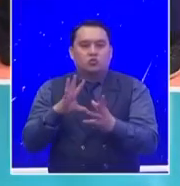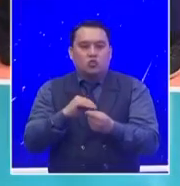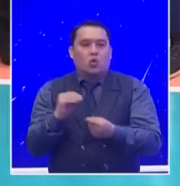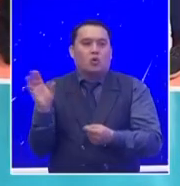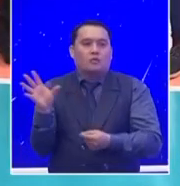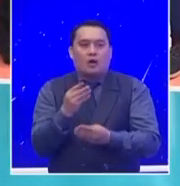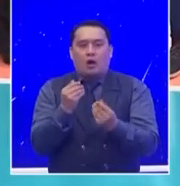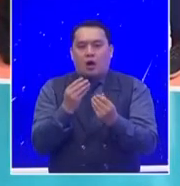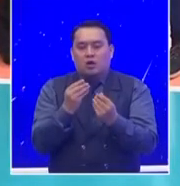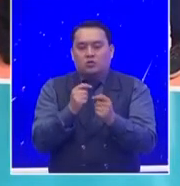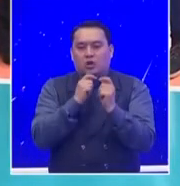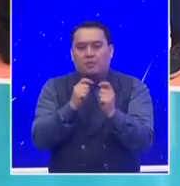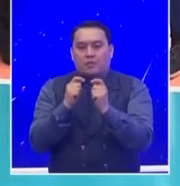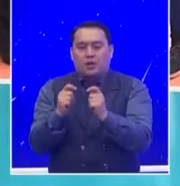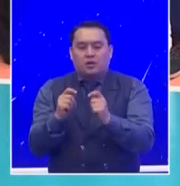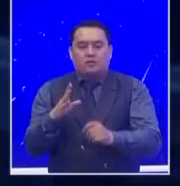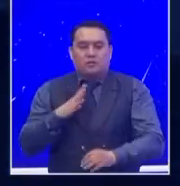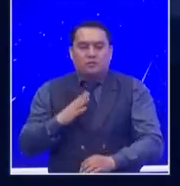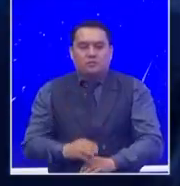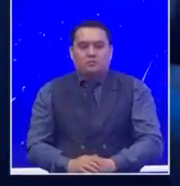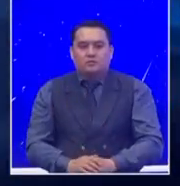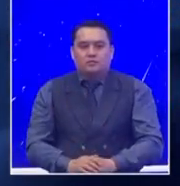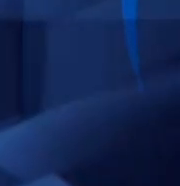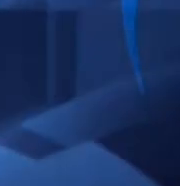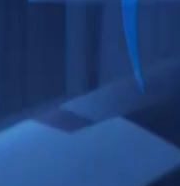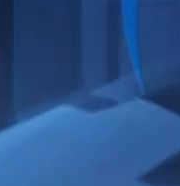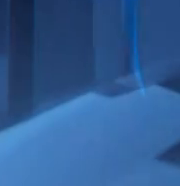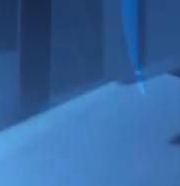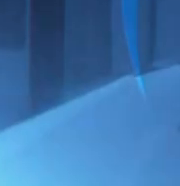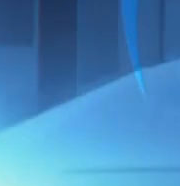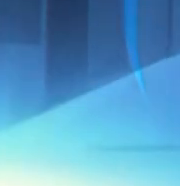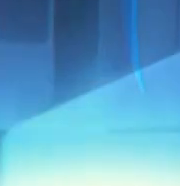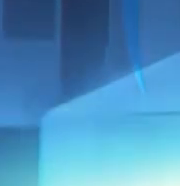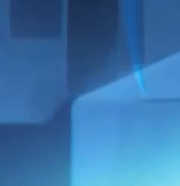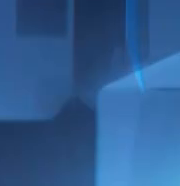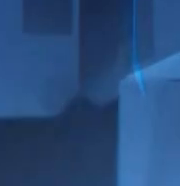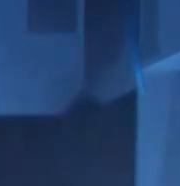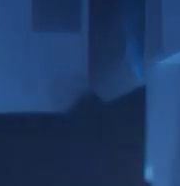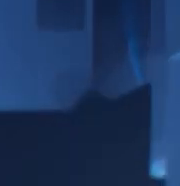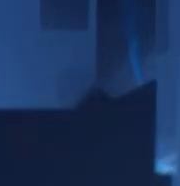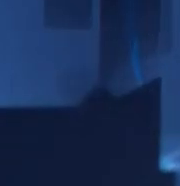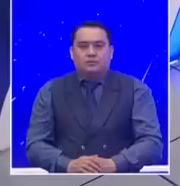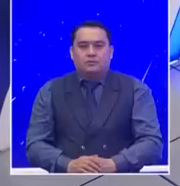жүлдегерлері ақшалай сыйлықтармен де марапатталды. Жарқын Нұрланұлы, Айдос Қалиев, Жетісу телеарнасы.